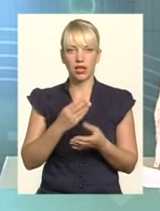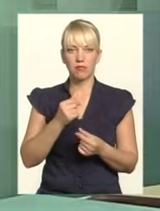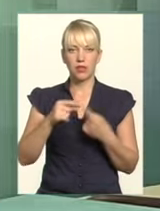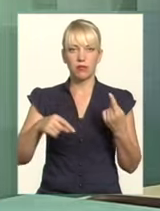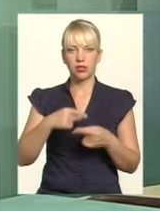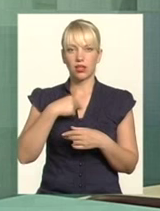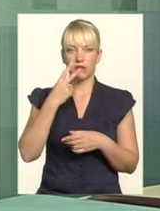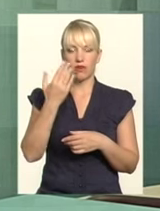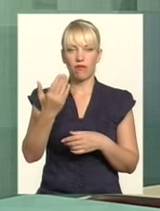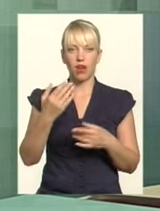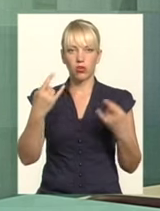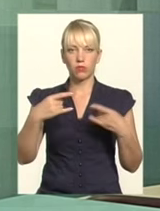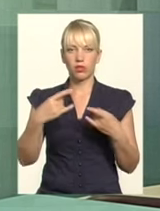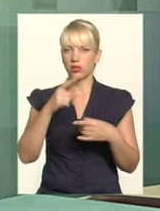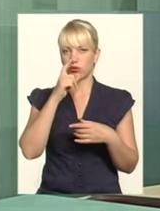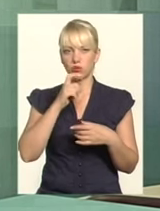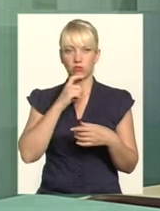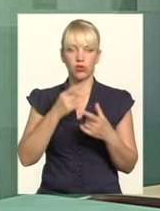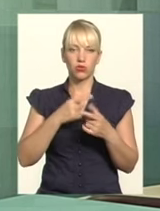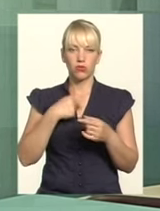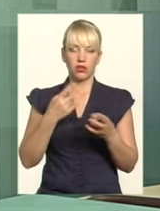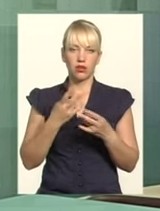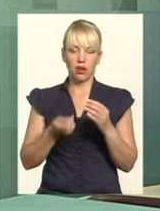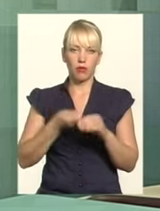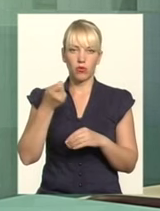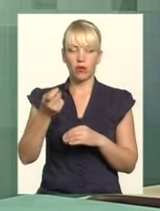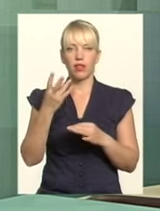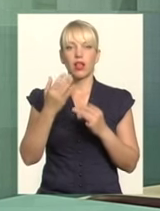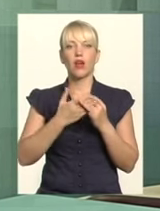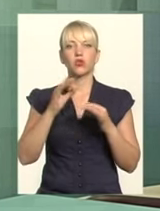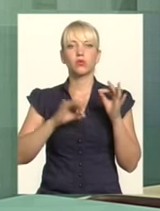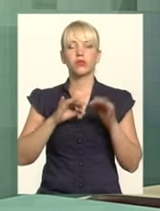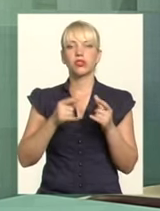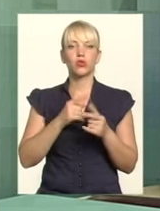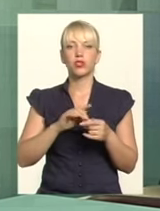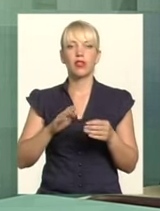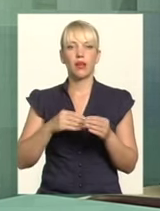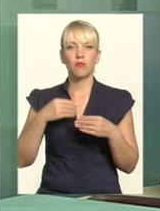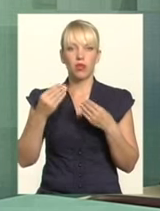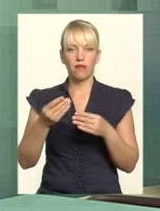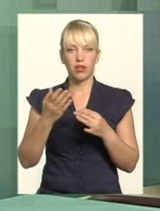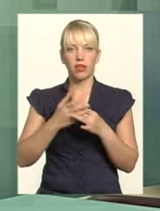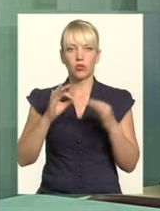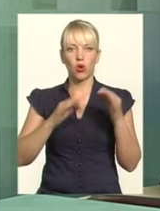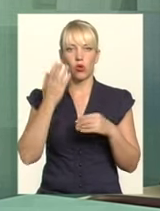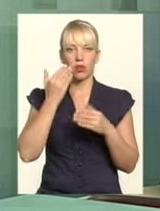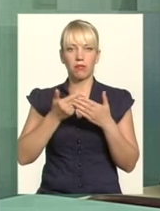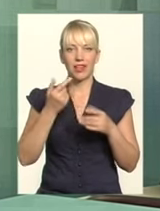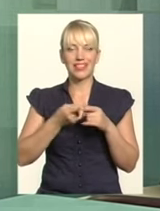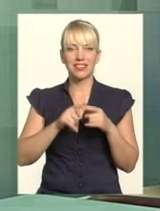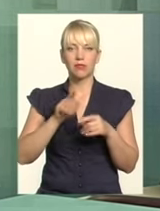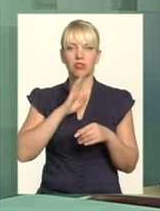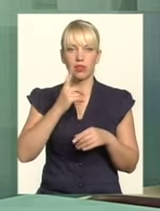дивлячись вашу передачу, не знаю, чи подавати мені на субсидію, чи не подавати. Коли перед цим жінка, перша група,